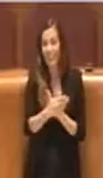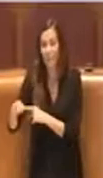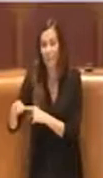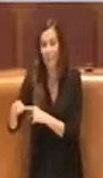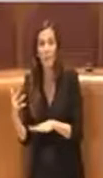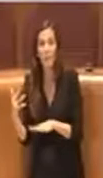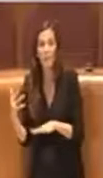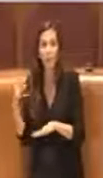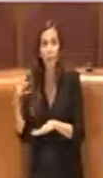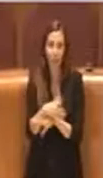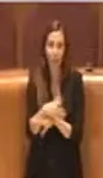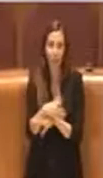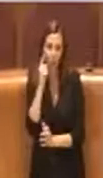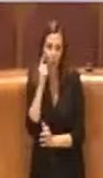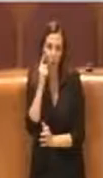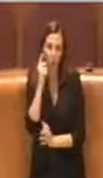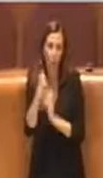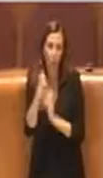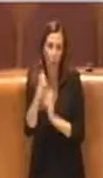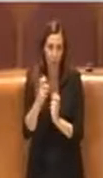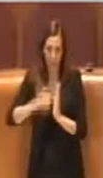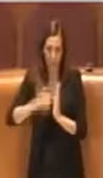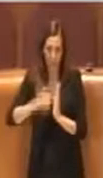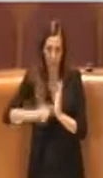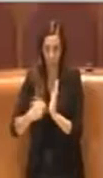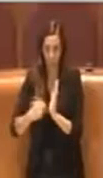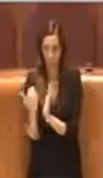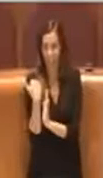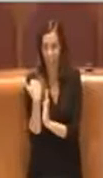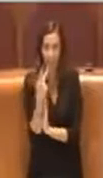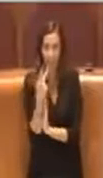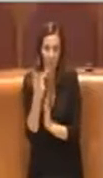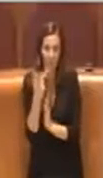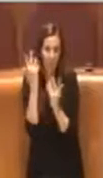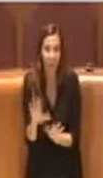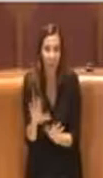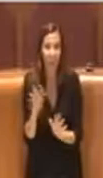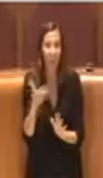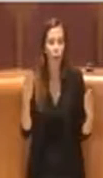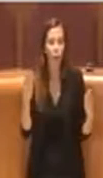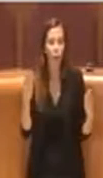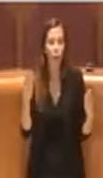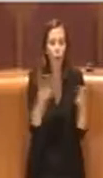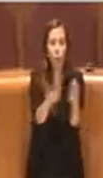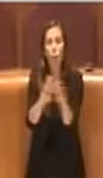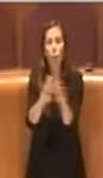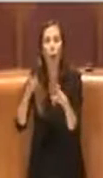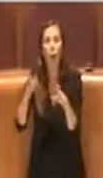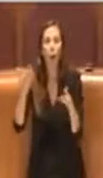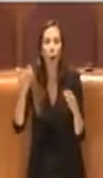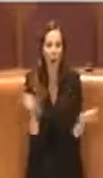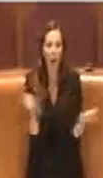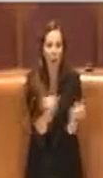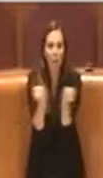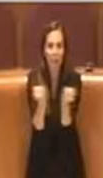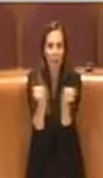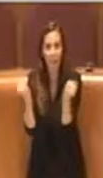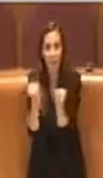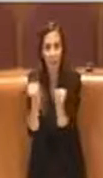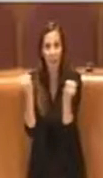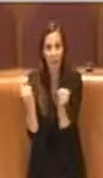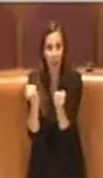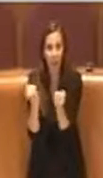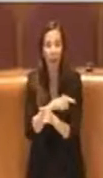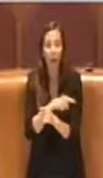po' confusi. Abbiamo visto infatti negli ultimi mesi la chiusura di alcune attività che si appellavano all'esigenza